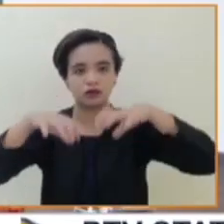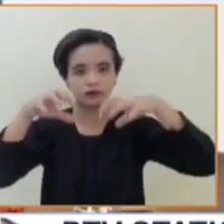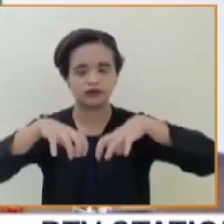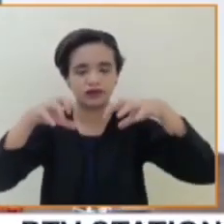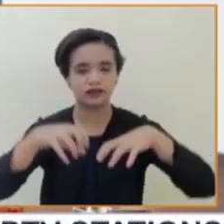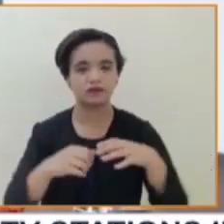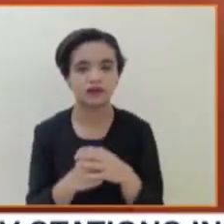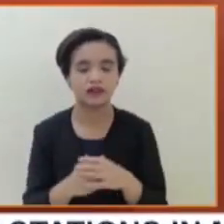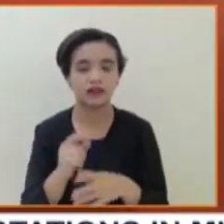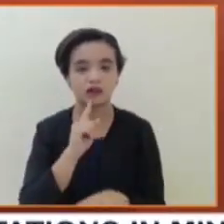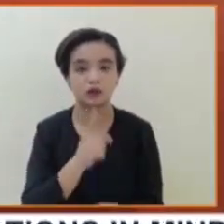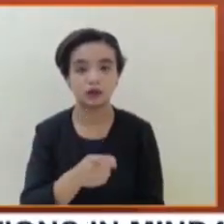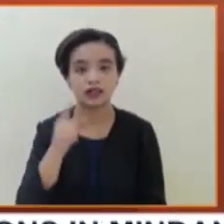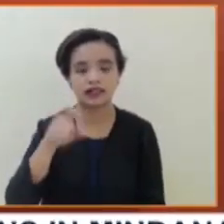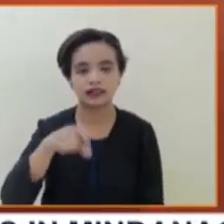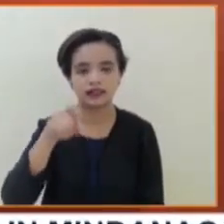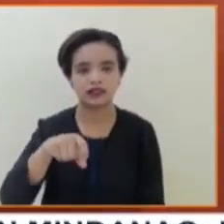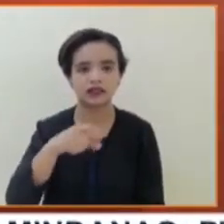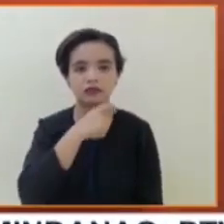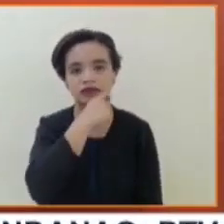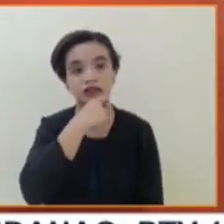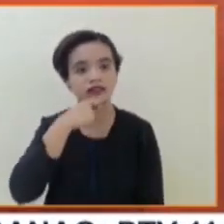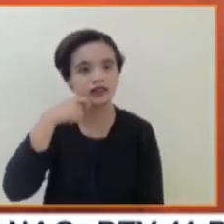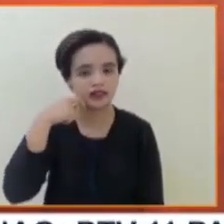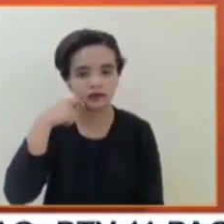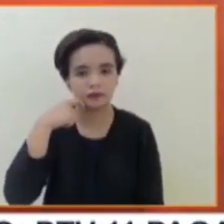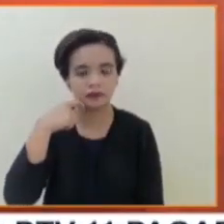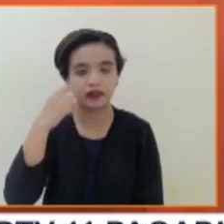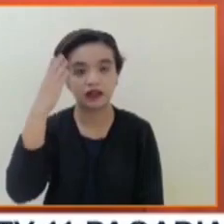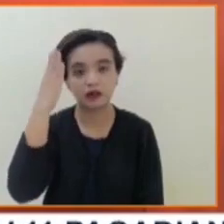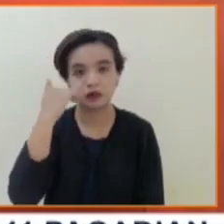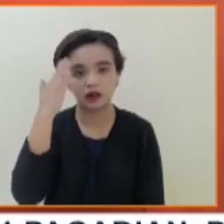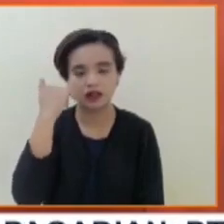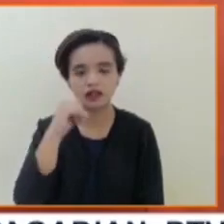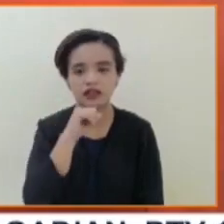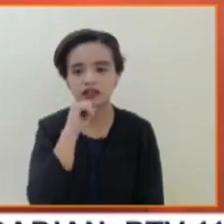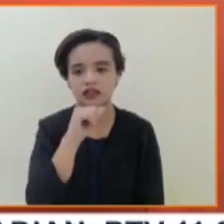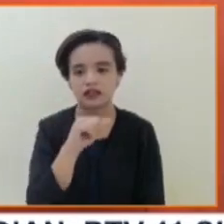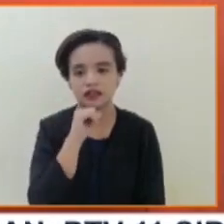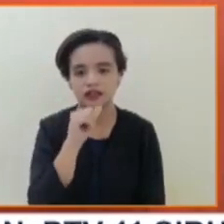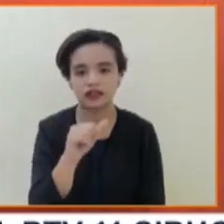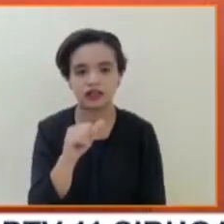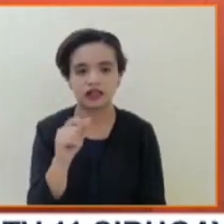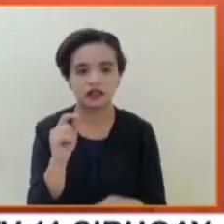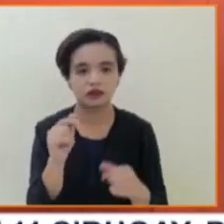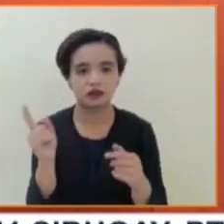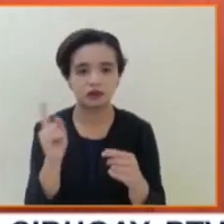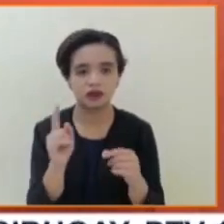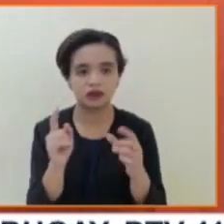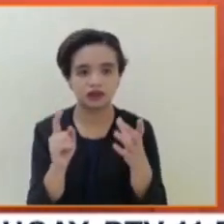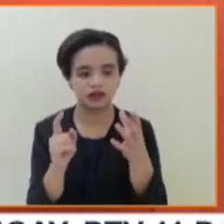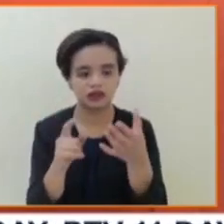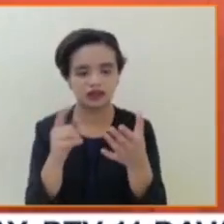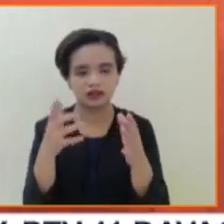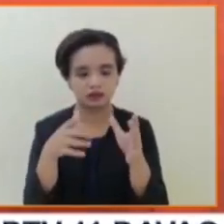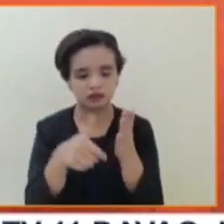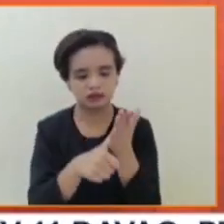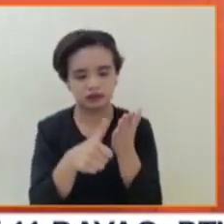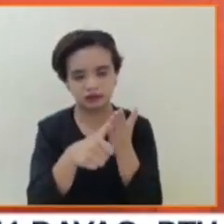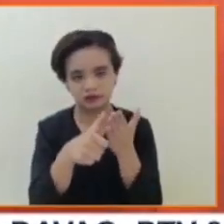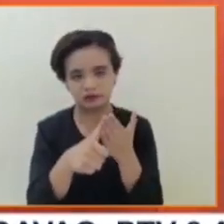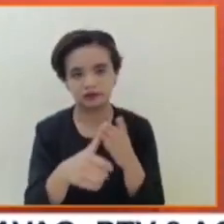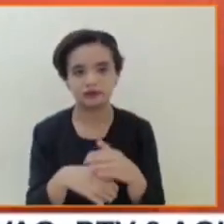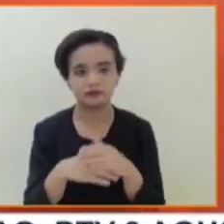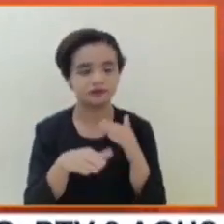Talagang kailangan mong patuyuin siya ng matindi para hindi naglalapat yung mga daliri mo doon sa... Tama. Well, punta naman natin ng yung